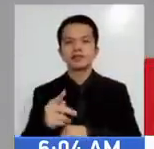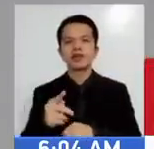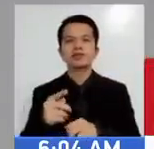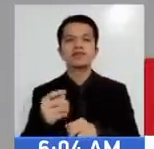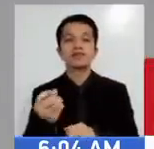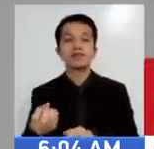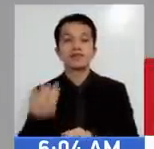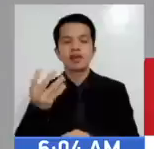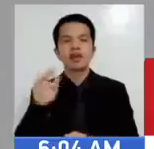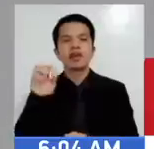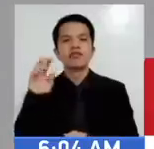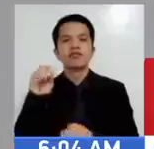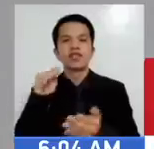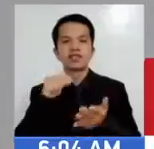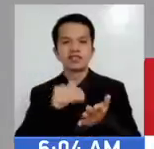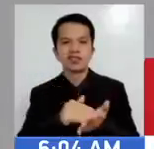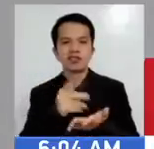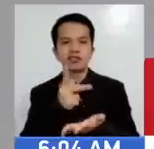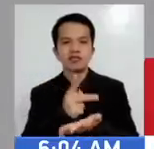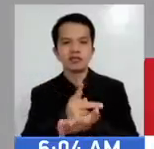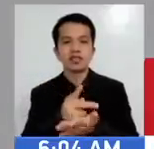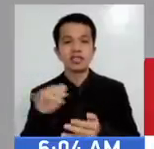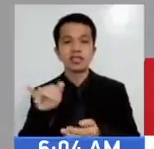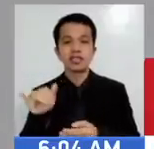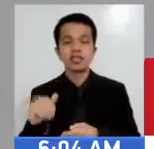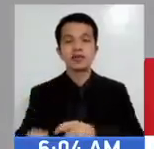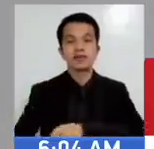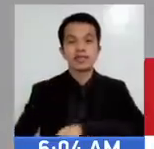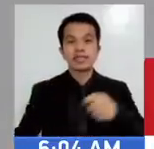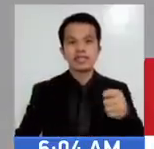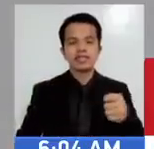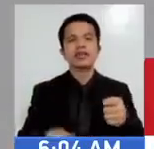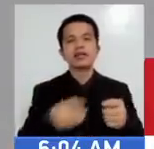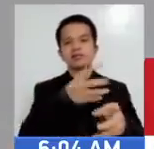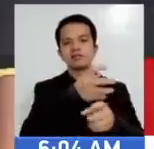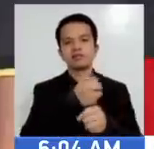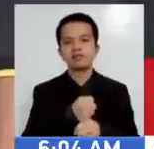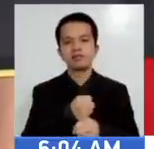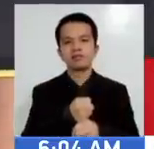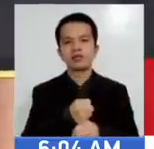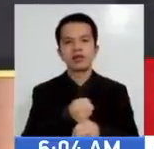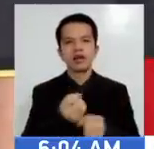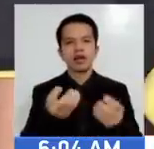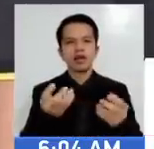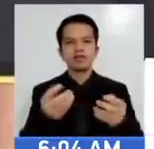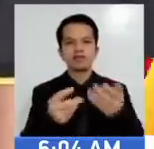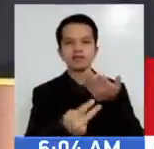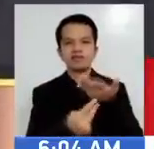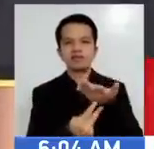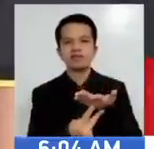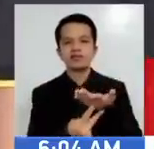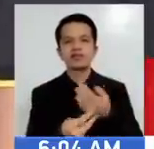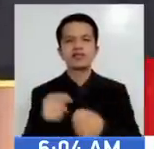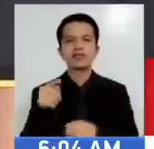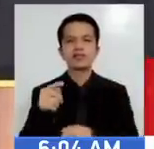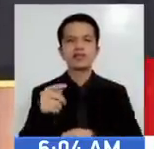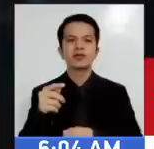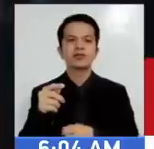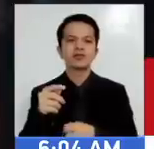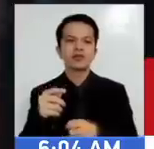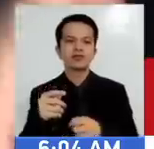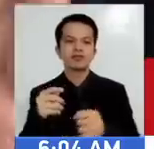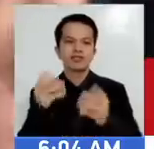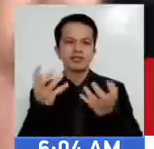rin ang ginamit na samurai sword o katana na nasa 27 pulgada ang haba. Ito na ang ikalawang beses na makukulong ang